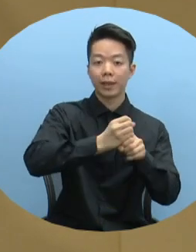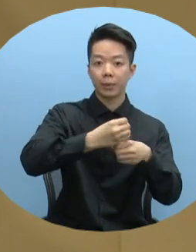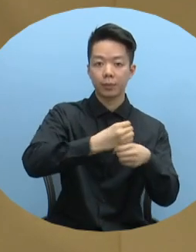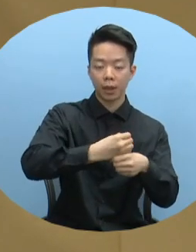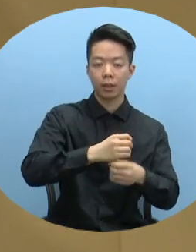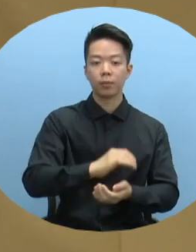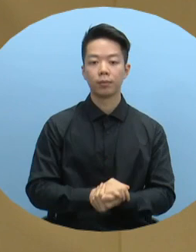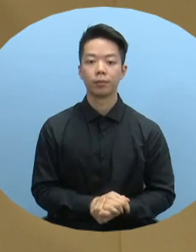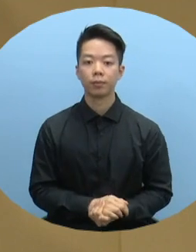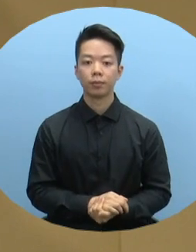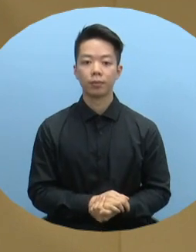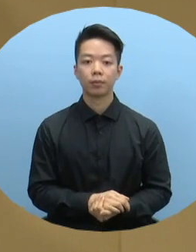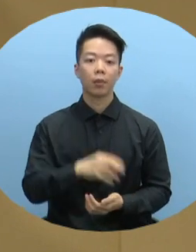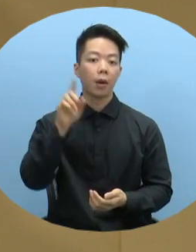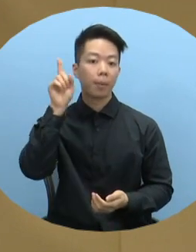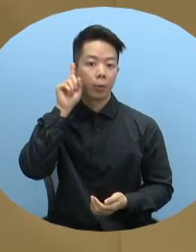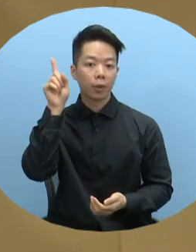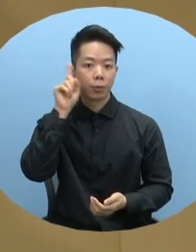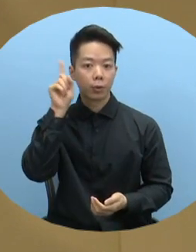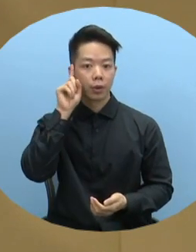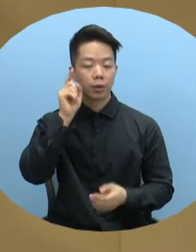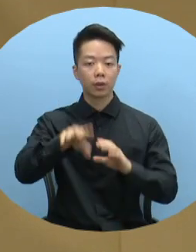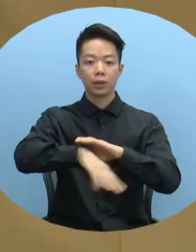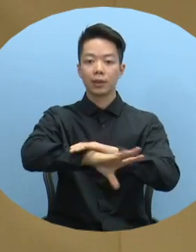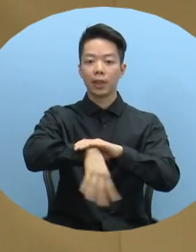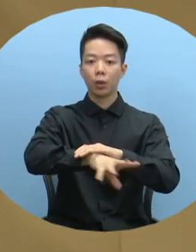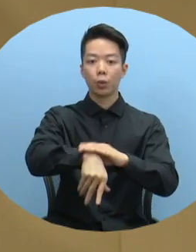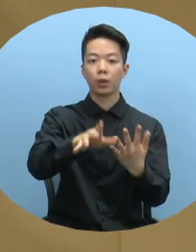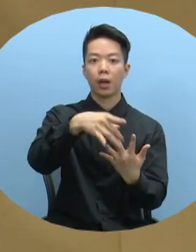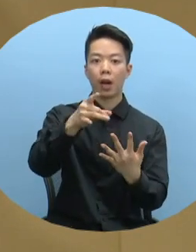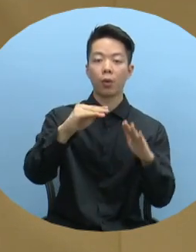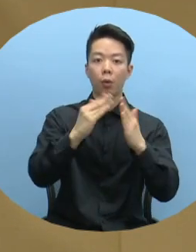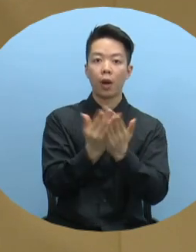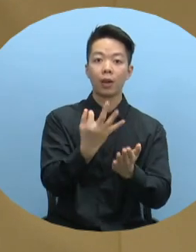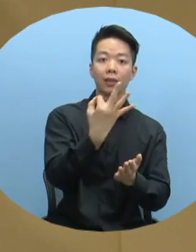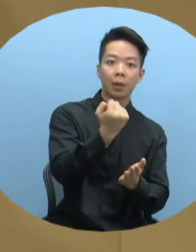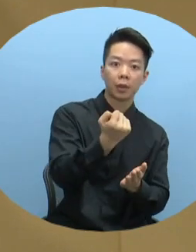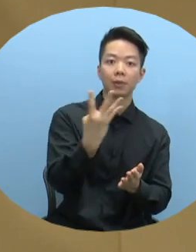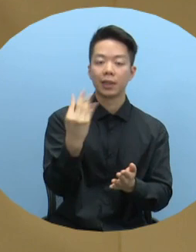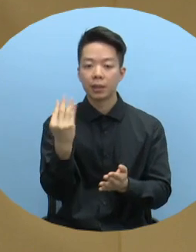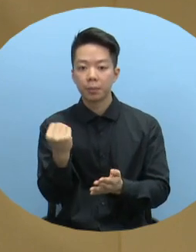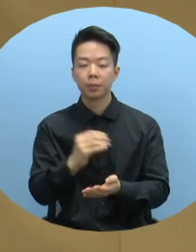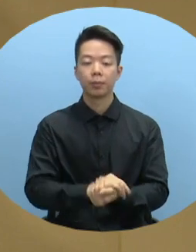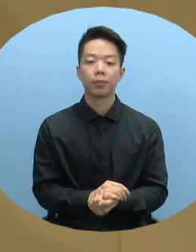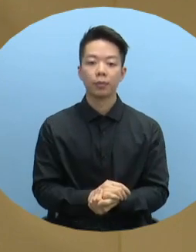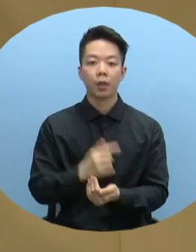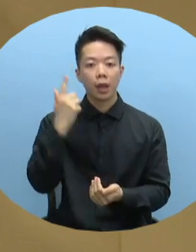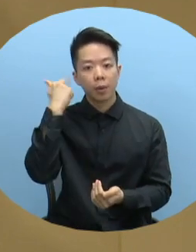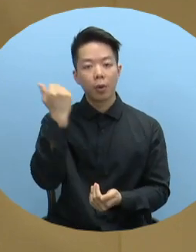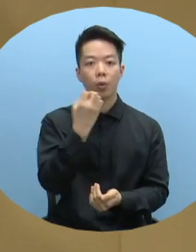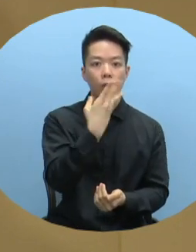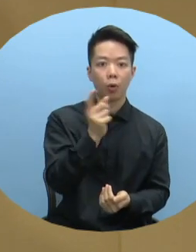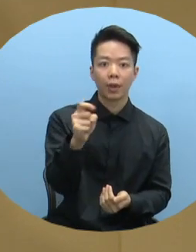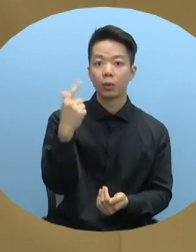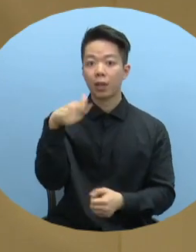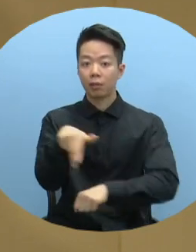測。我哋大約每日係會抽幾十間嘅學校啦。我哋希望係分布喺香港九龍新界